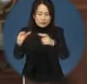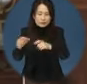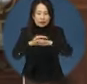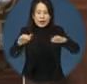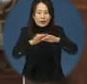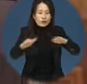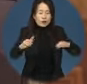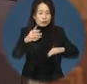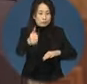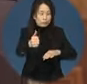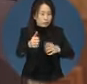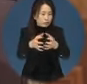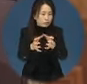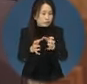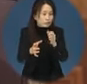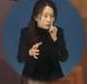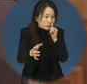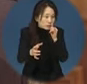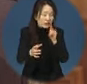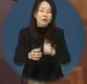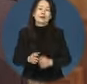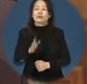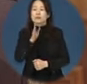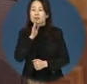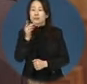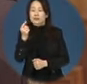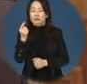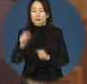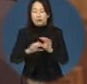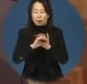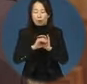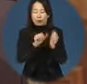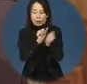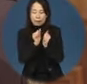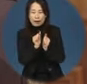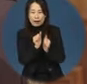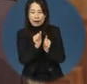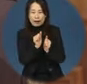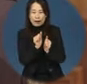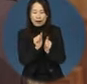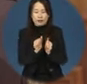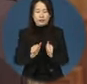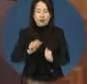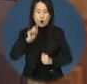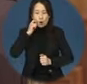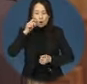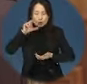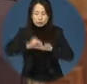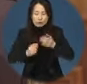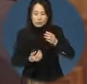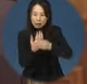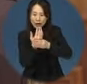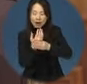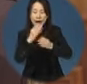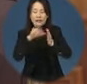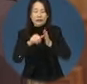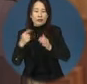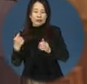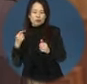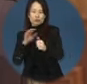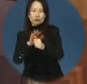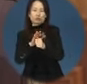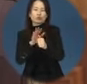분포가 있지 않나요 그렇습니다 일단은 이제 이런 코로나 감녕 - 라든지 뭐 이런 제안에 대해서 지형이 중요합니다 그러니까